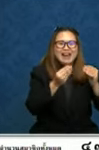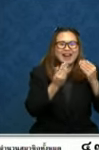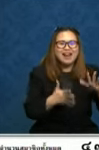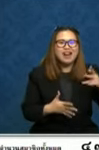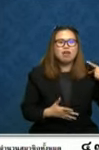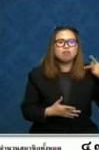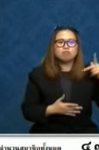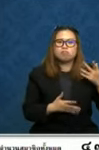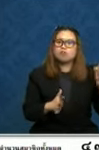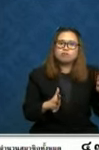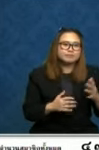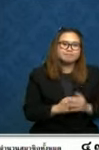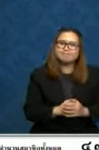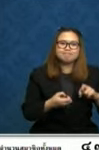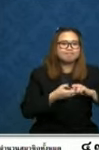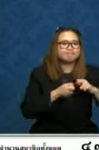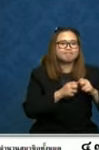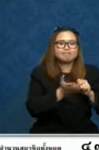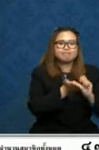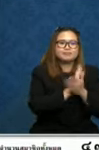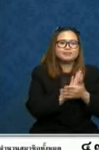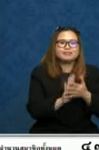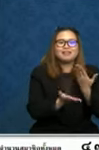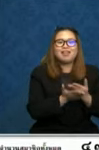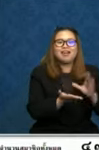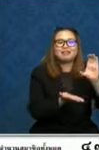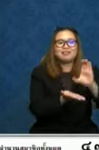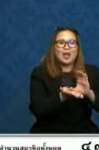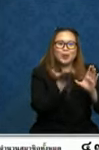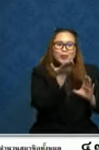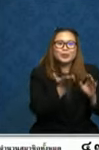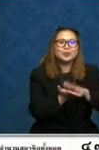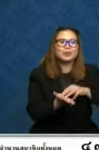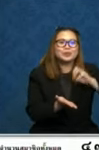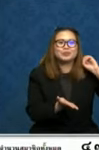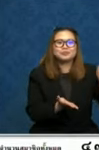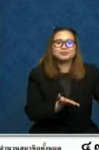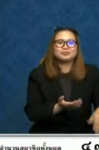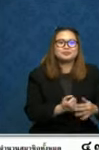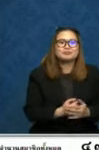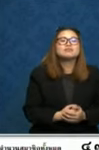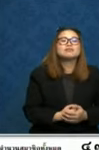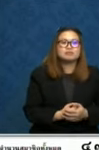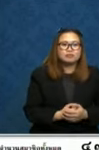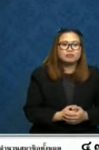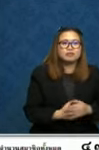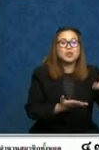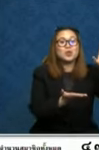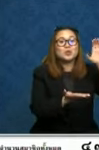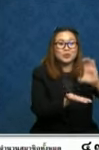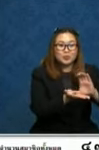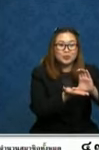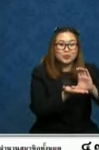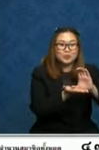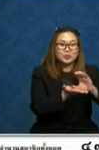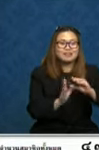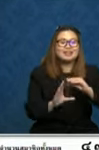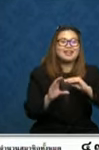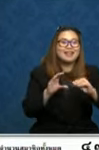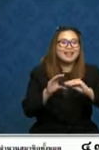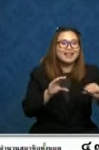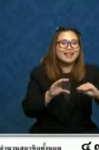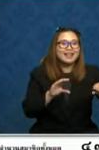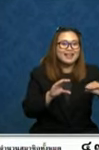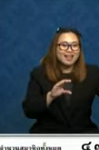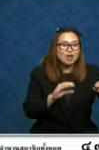การแก้ปัญหาก็ดูจะเป็นการตำน้ำพริกละลายแม่น้ำเสียมากกว่าและคงจะเหมาะสมหากงบตรงนี้ถูกนำไปลงที่หน่วยงานที่เกี่ยวข้อง